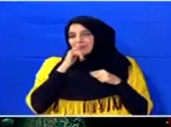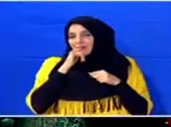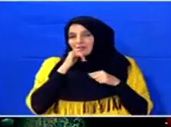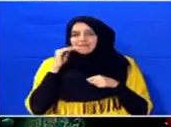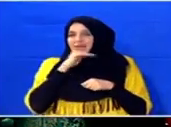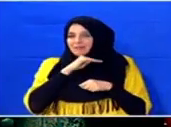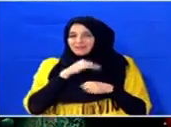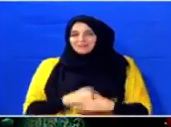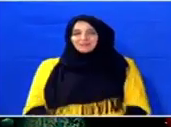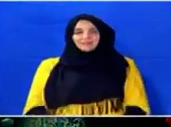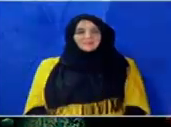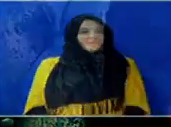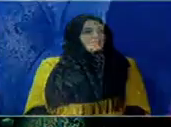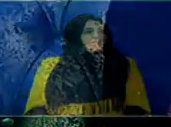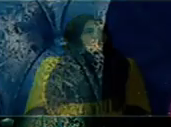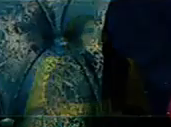اليكم الى الاستوديو